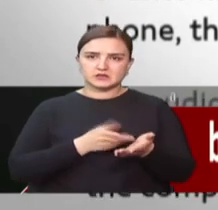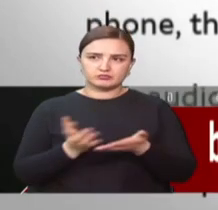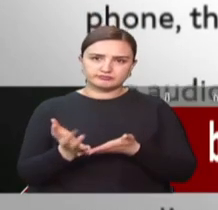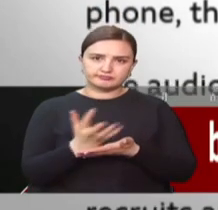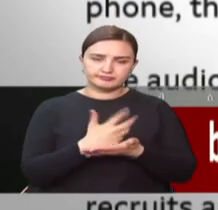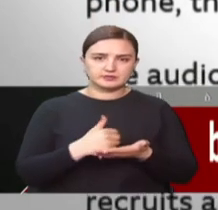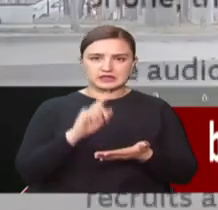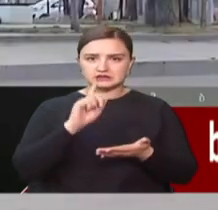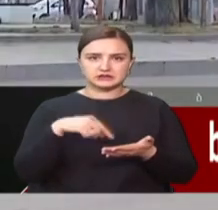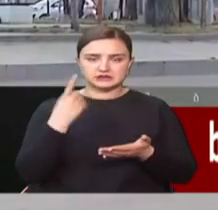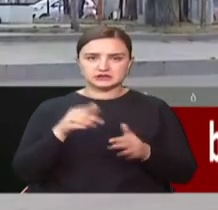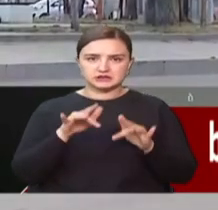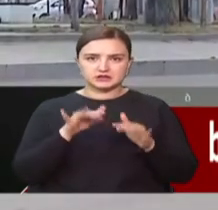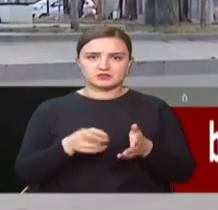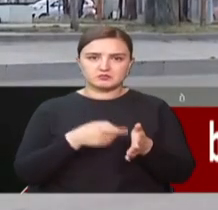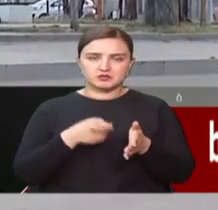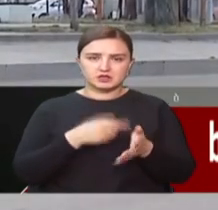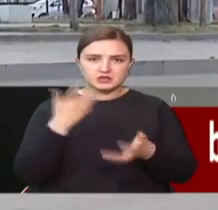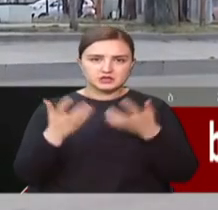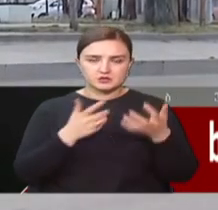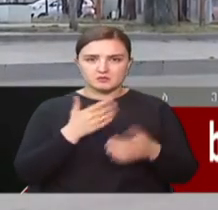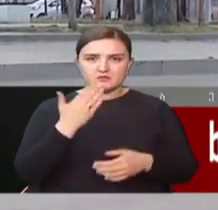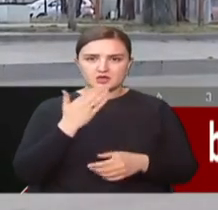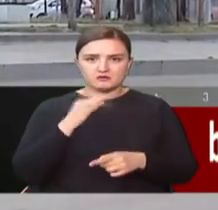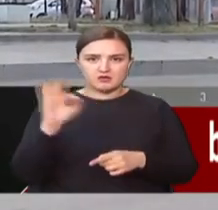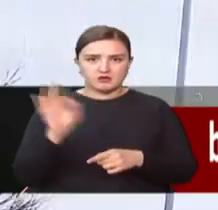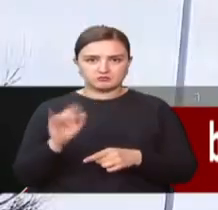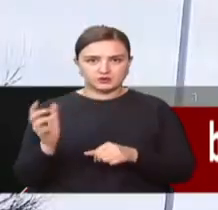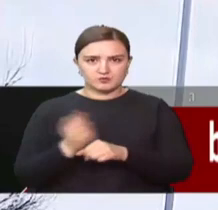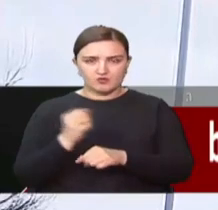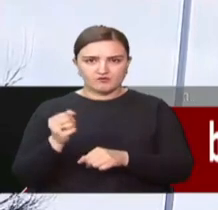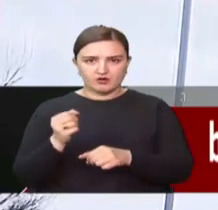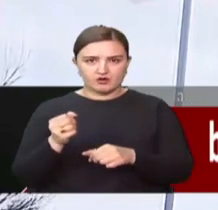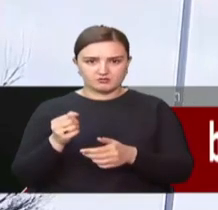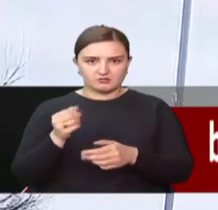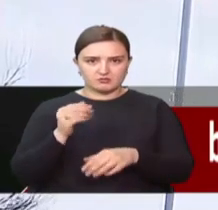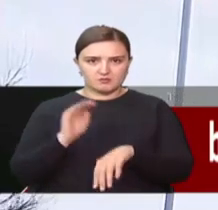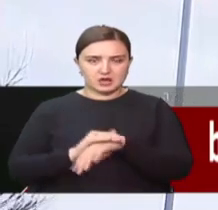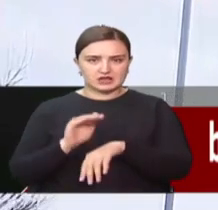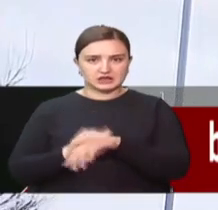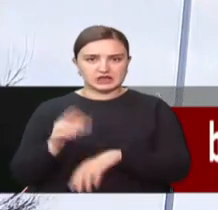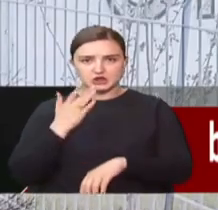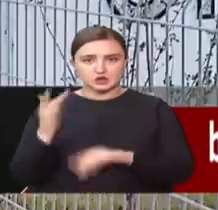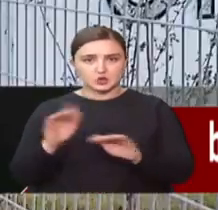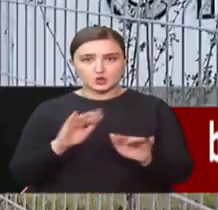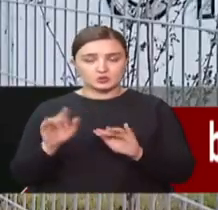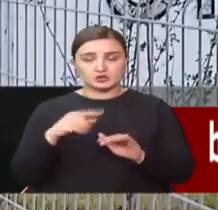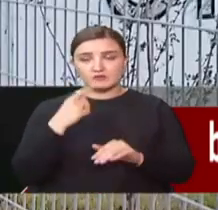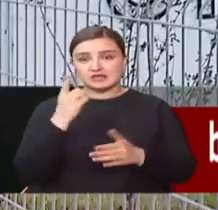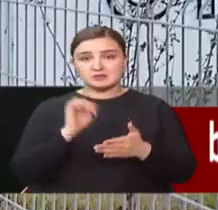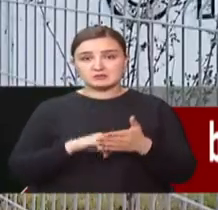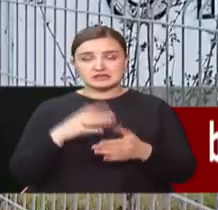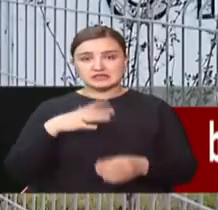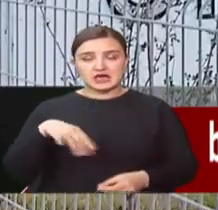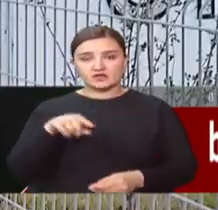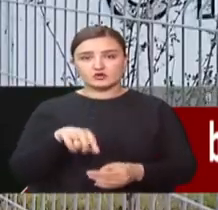ერთი წელიწადი იძიებდა და რომელიც მარტივად იპოვა ნაციონალურმა მოძრაობამ. თუმცა აქ არსებობს კიდევ ერთი არგუმენტი საქართველოში მოქმედი